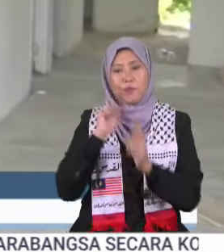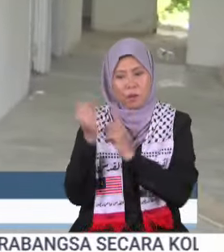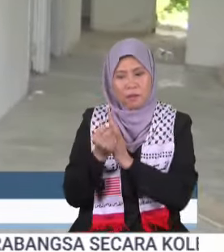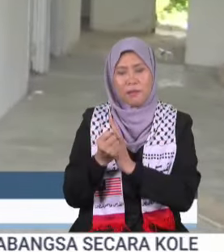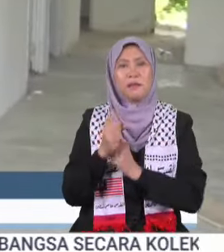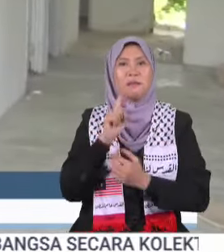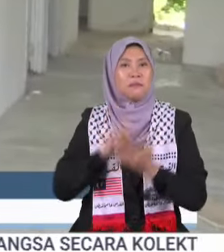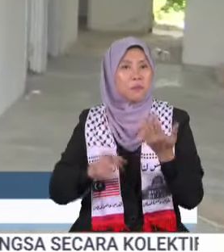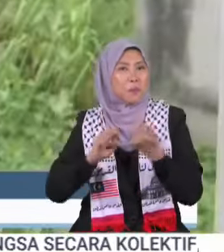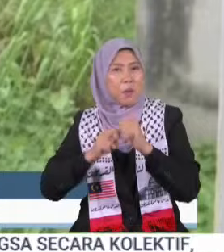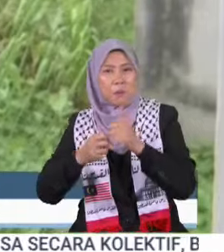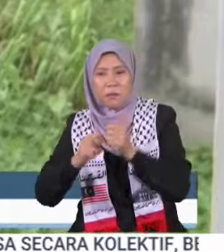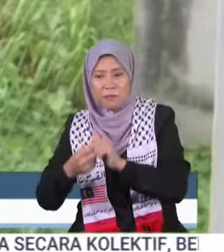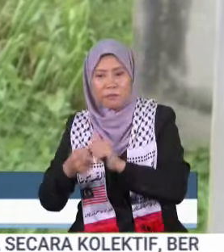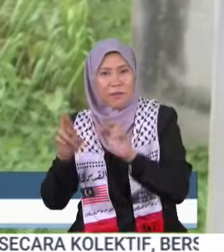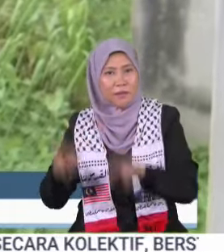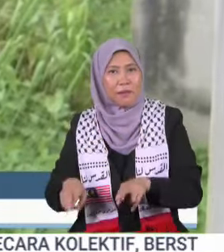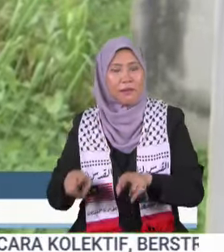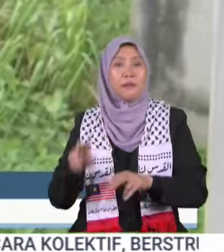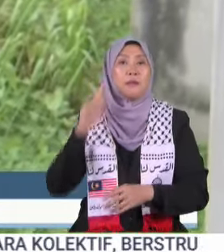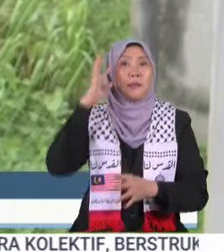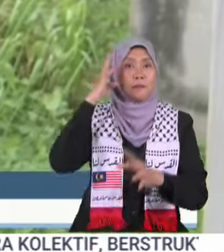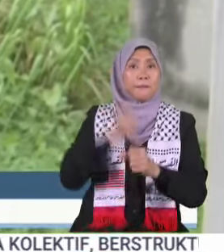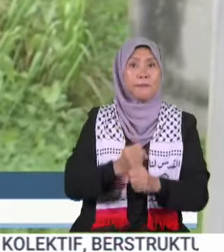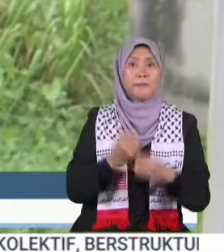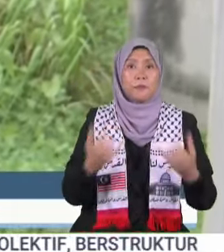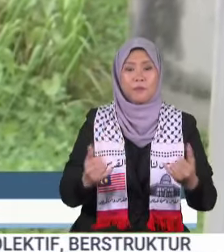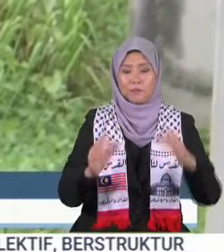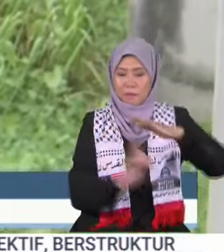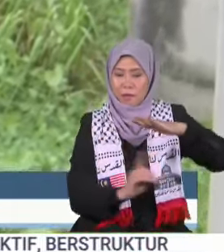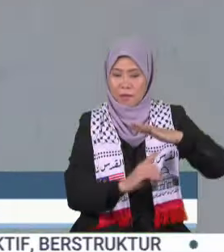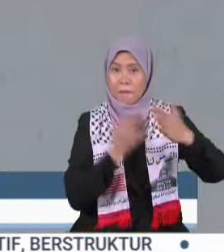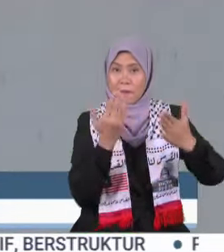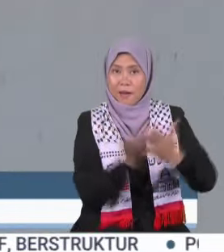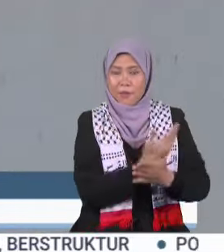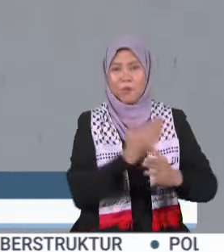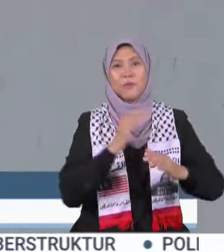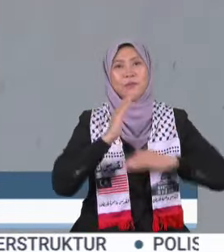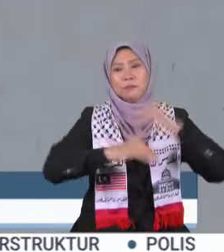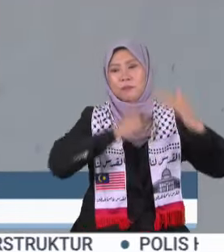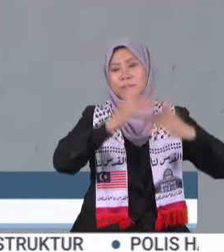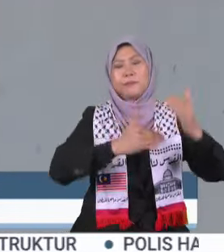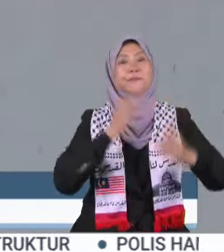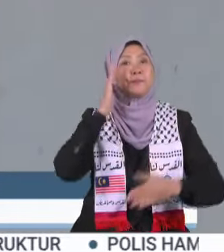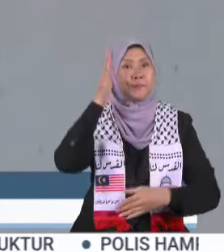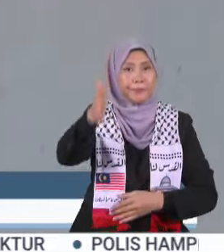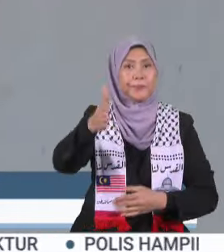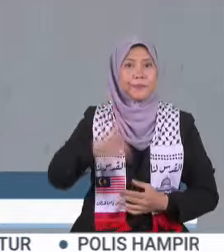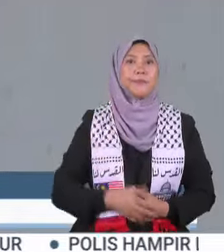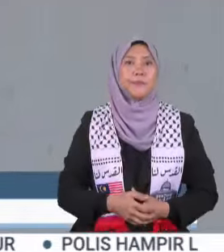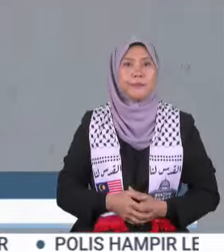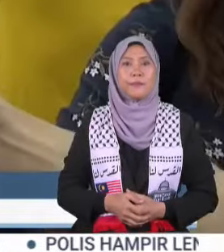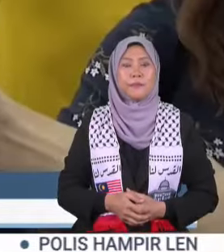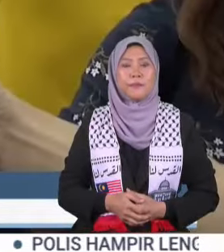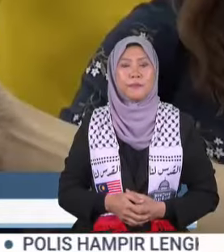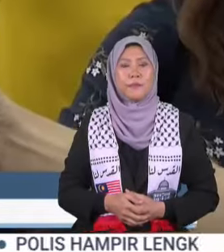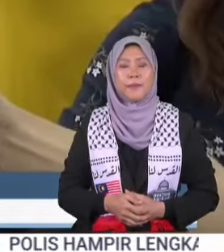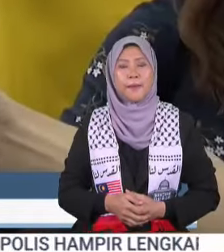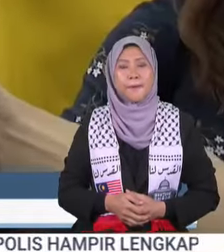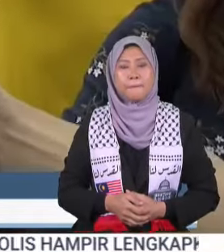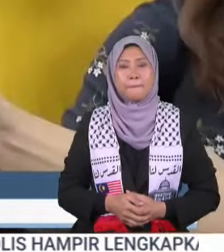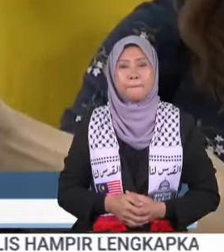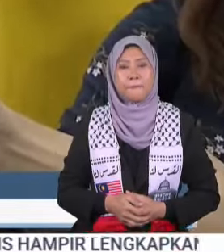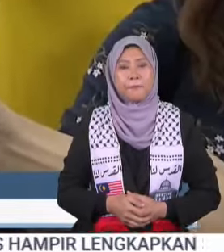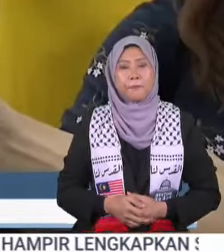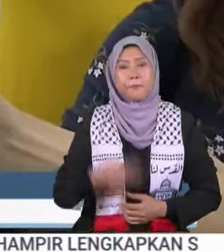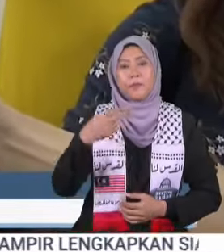sebenar isu tersebut dan beliau yakin dasar perumahan baru itu akan dilaksanakan nanti if they Put the F in and then